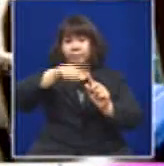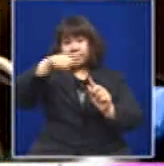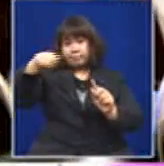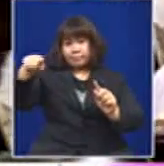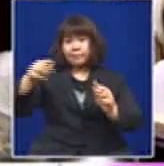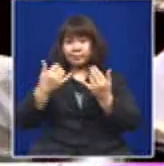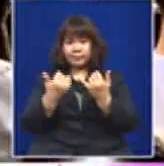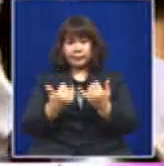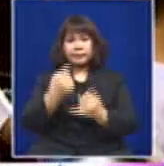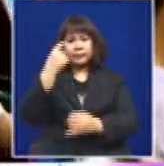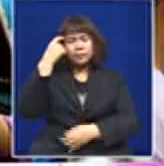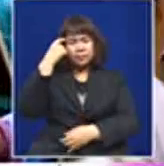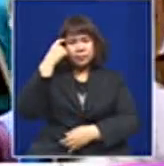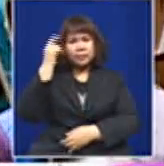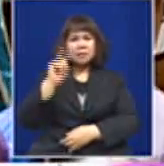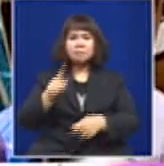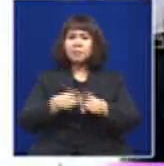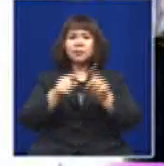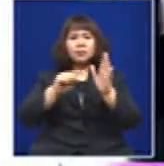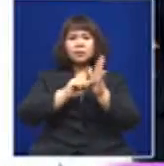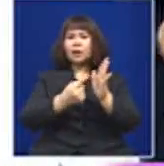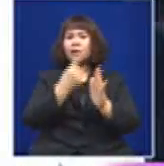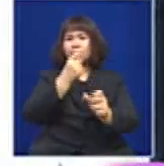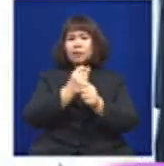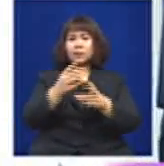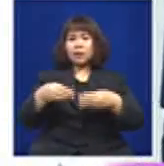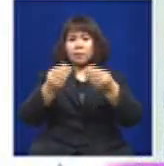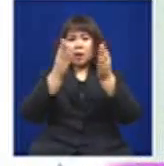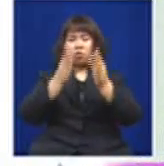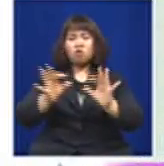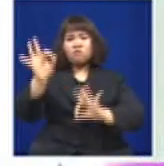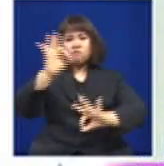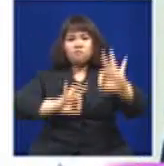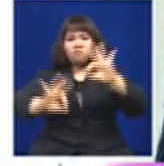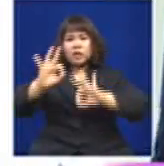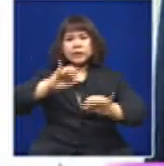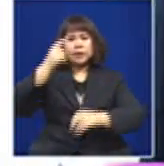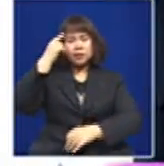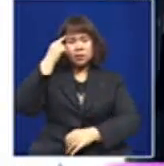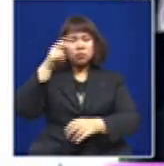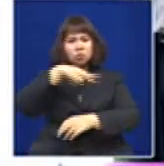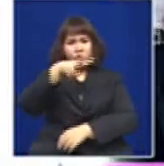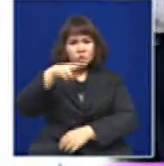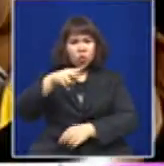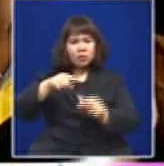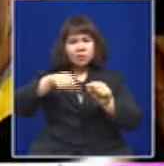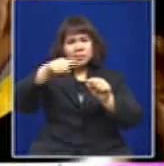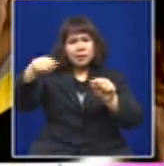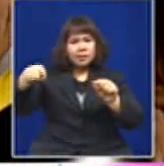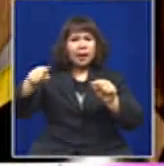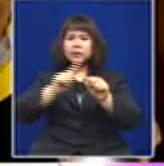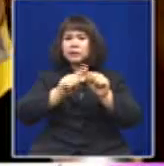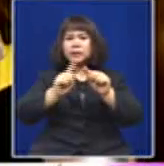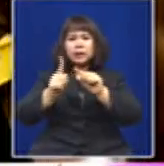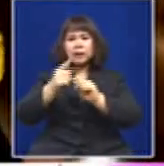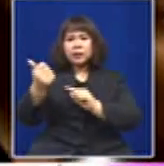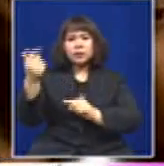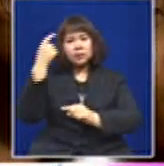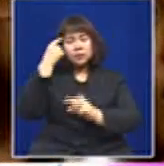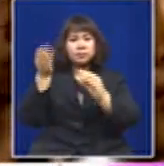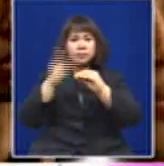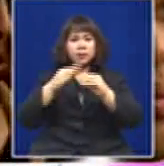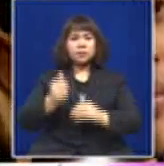ได้ในครั้งนี้นับว่าเป็นครั้งแรกที่ทำให้นักฟิสิกส์มีความหวังในการตรวจจับสัญญาณคลื่นความโน้มถ่วงอื่นๆได้มาก